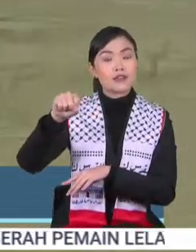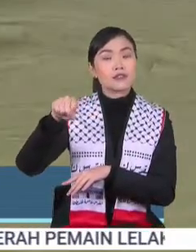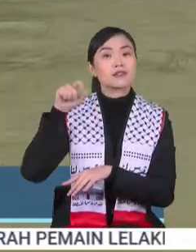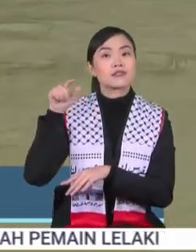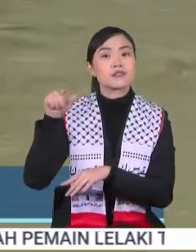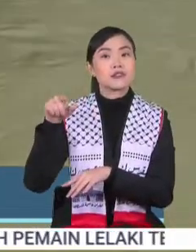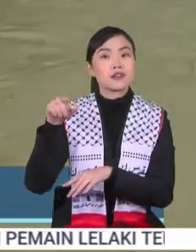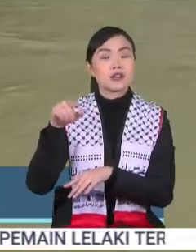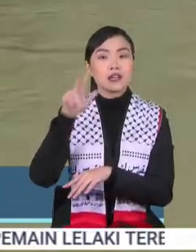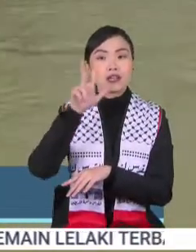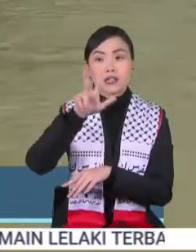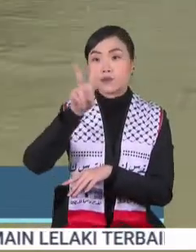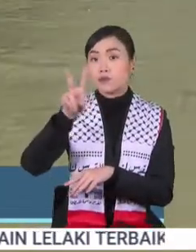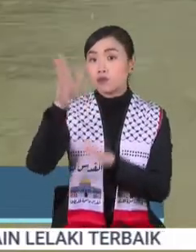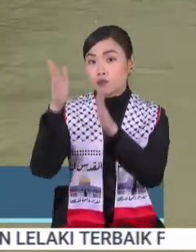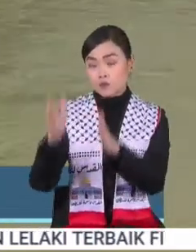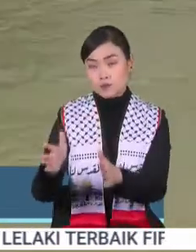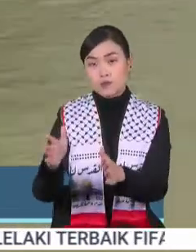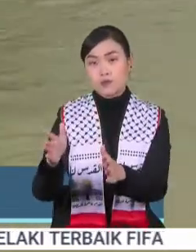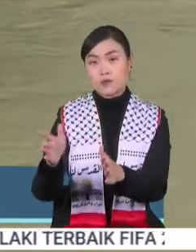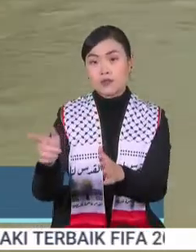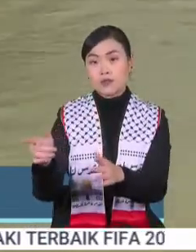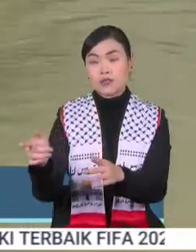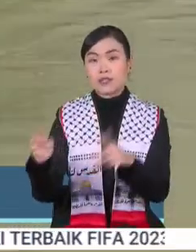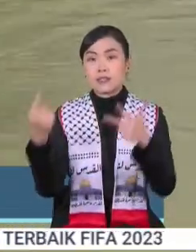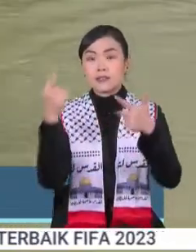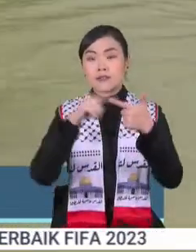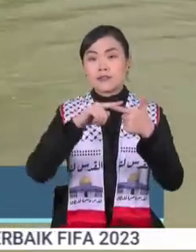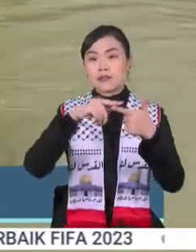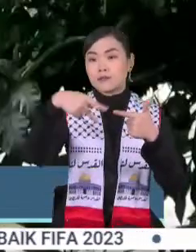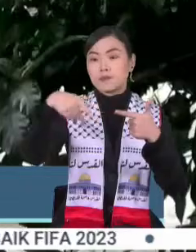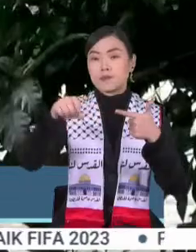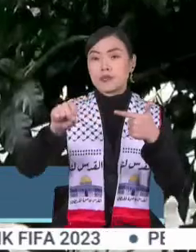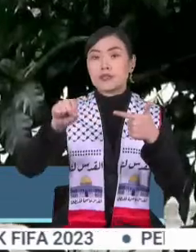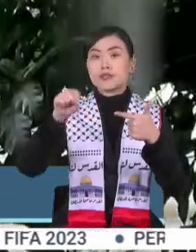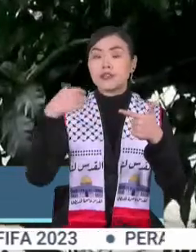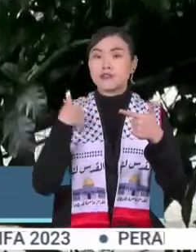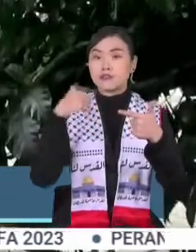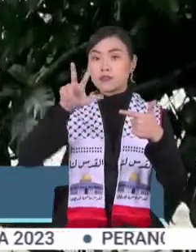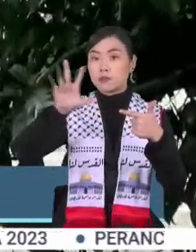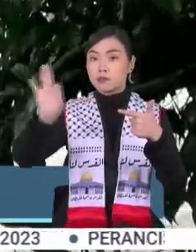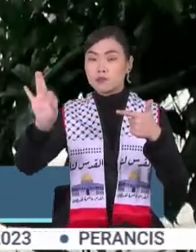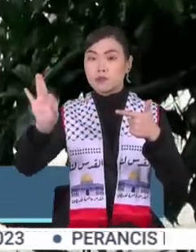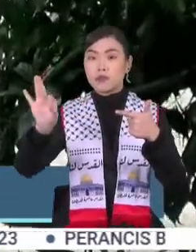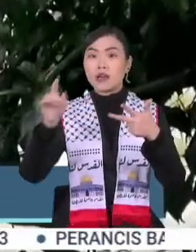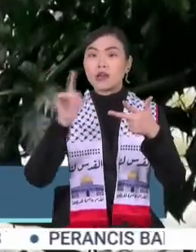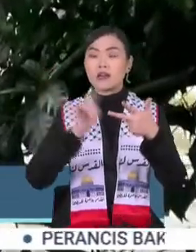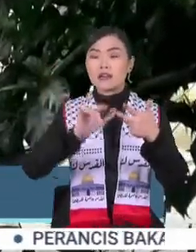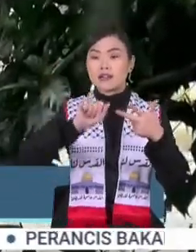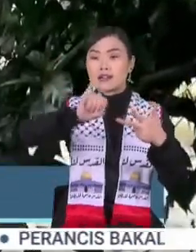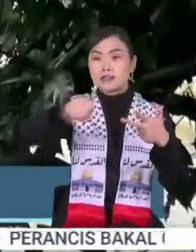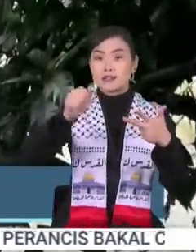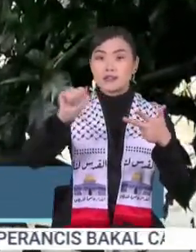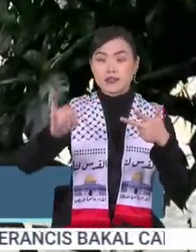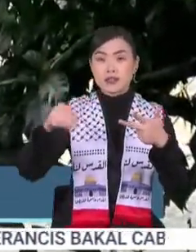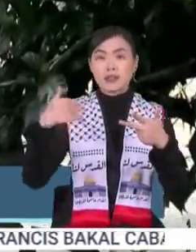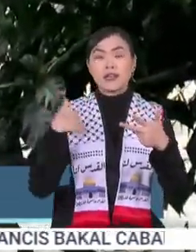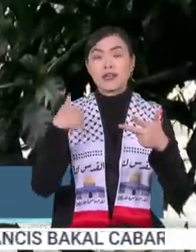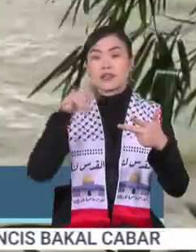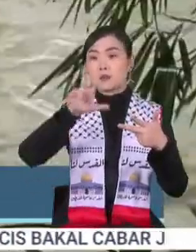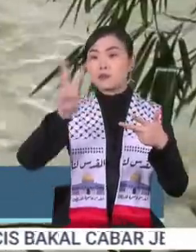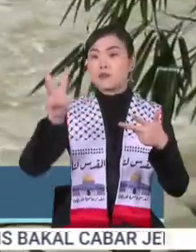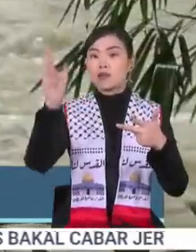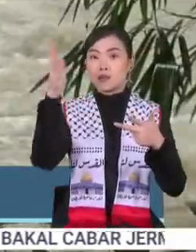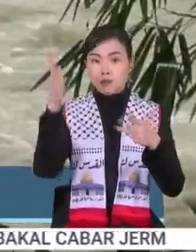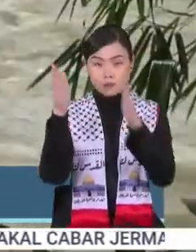Samat 132 penduduk di PPS Kampung kemat 39 dan juga di kampung Pengkalan Ajan 146 dan